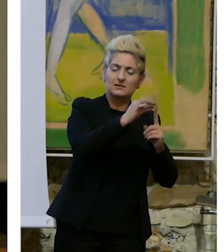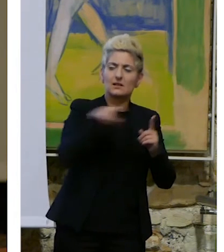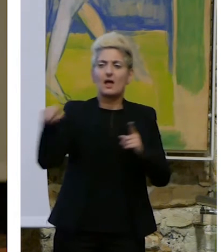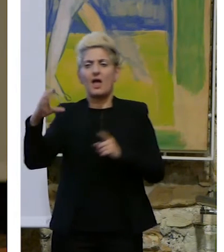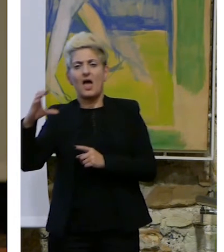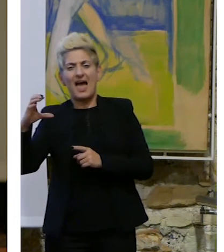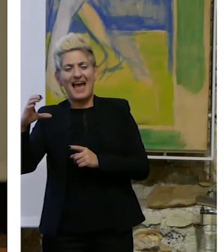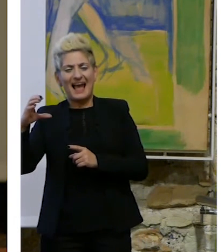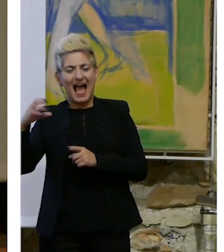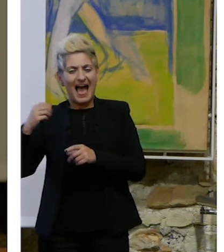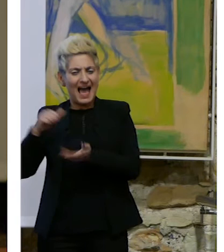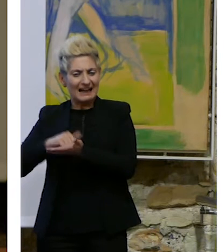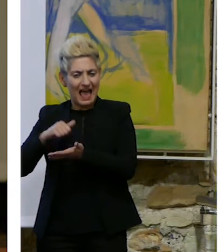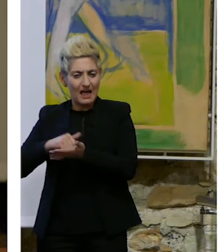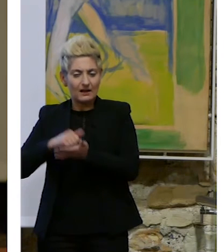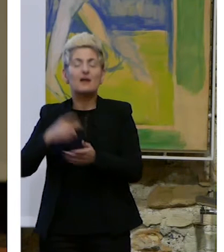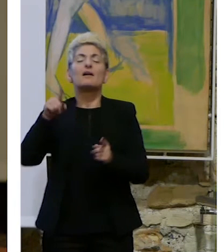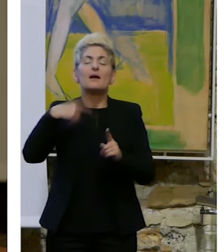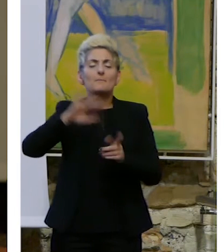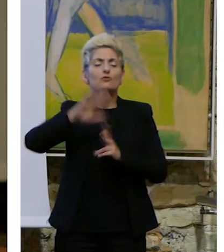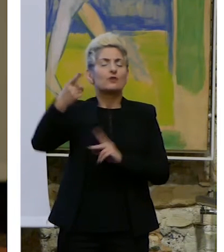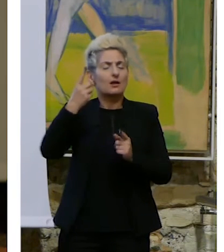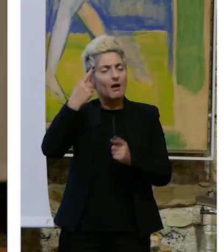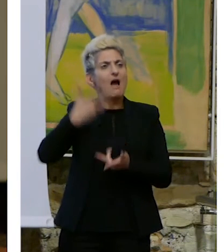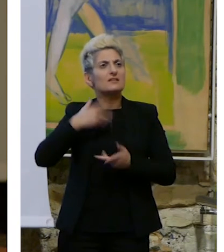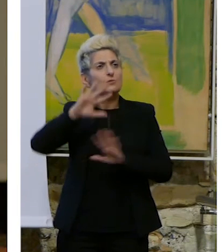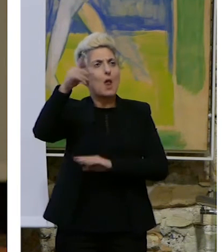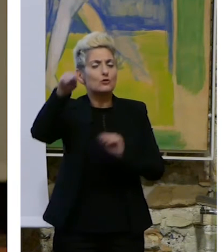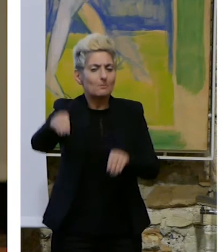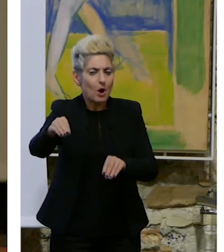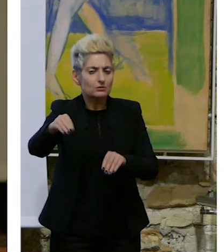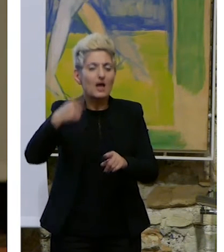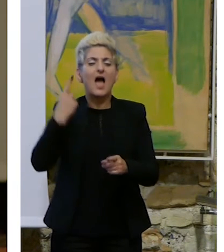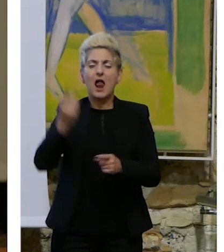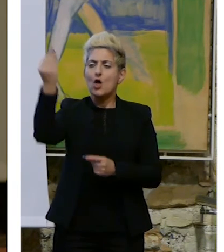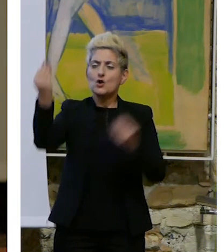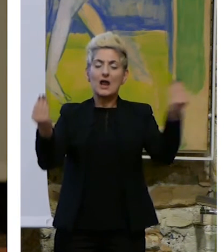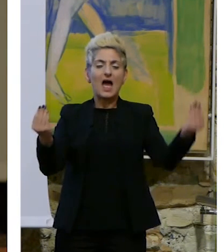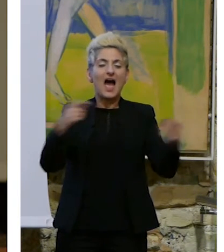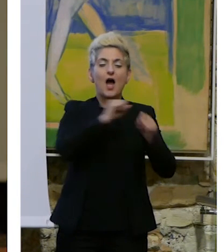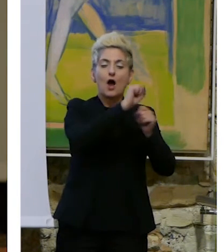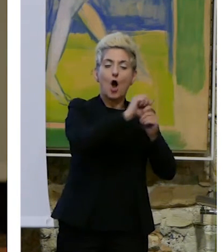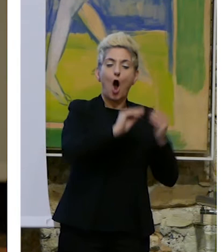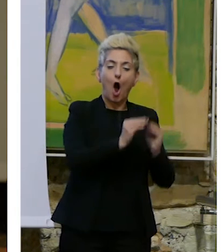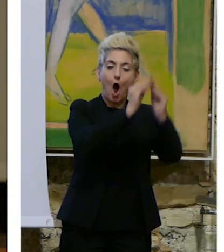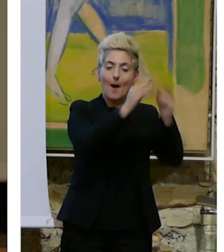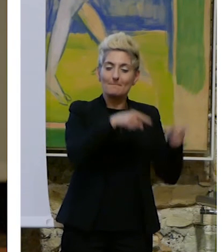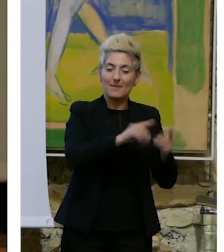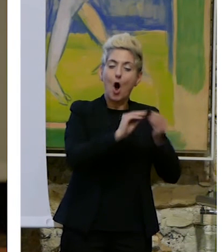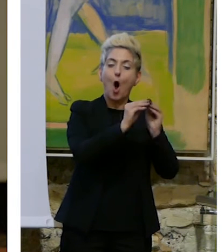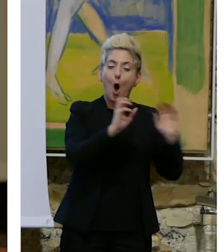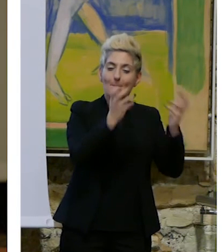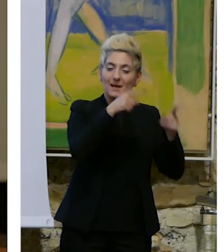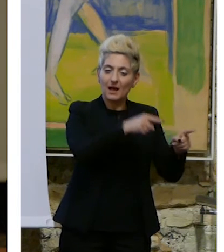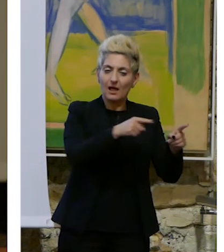Carrara, esiste Paros, e a quel punto l'opera comincia a raccontarmi delle cose. È questo